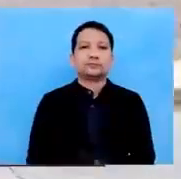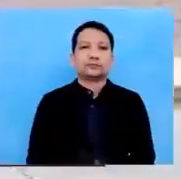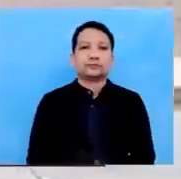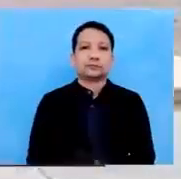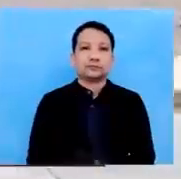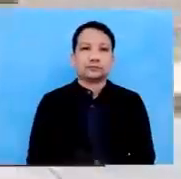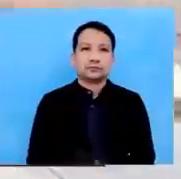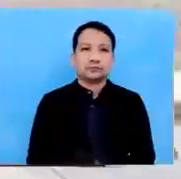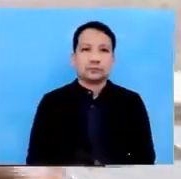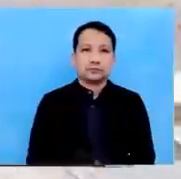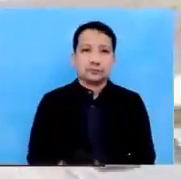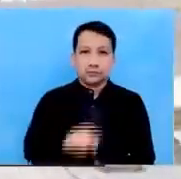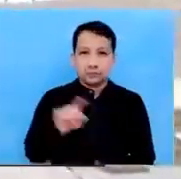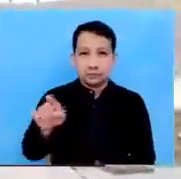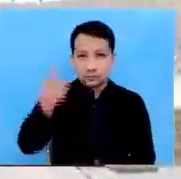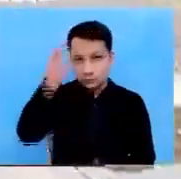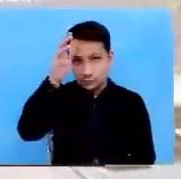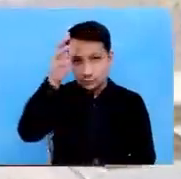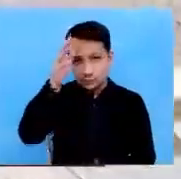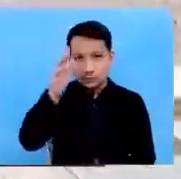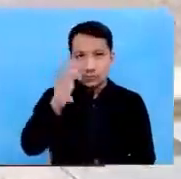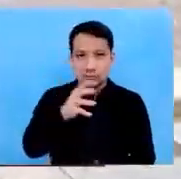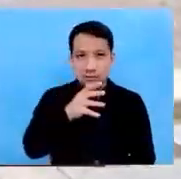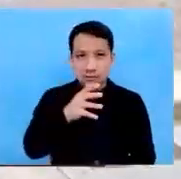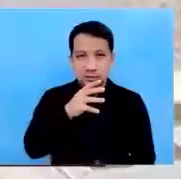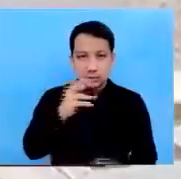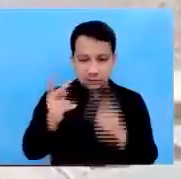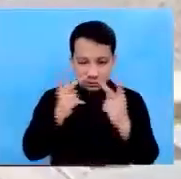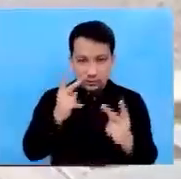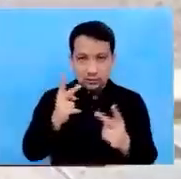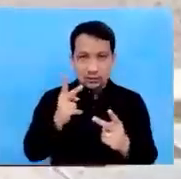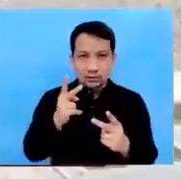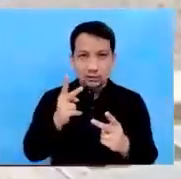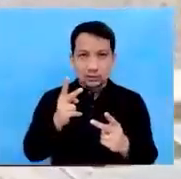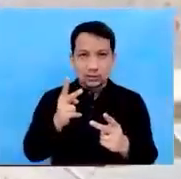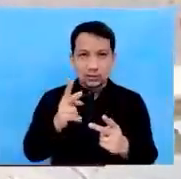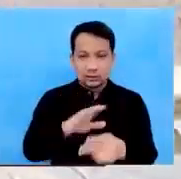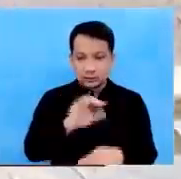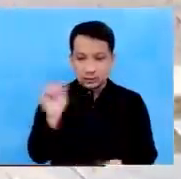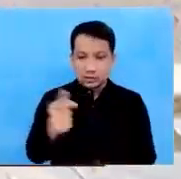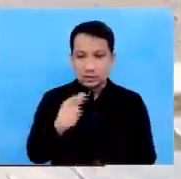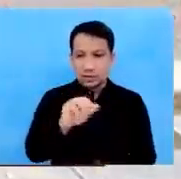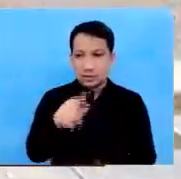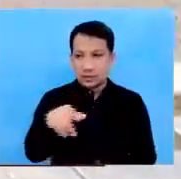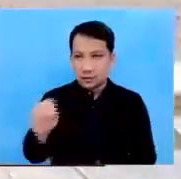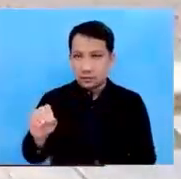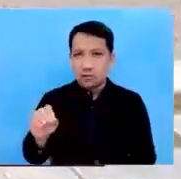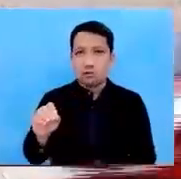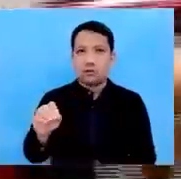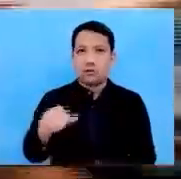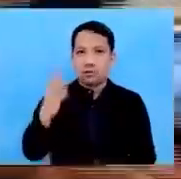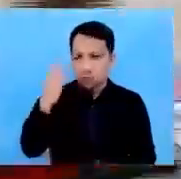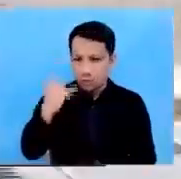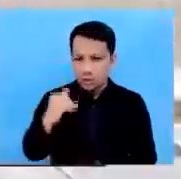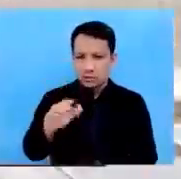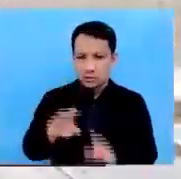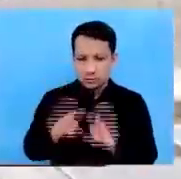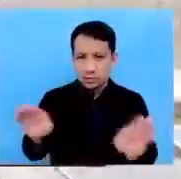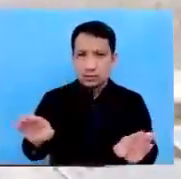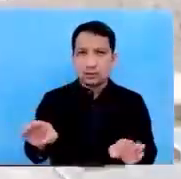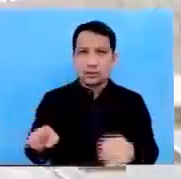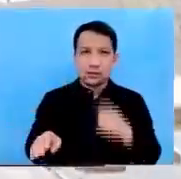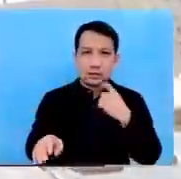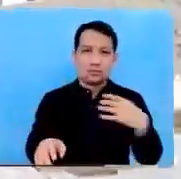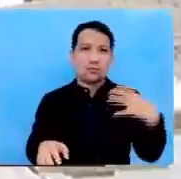ko po ang tatay ko sa nanay ko dyan eh. Lahat po, nandyan mga apo ko. Oh, ba't ganun? Sabi kanina mag-antay,